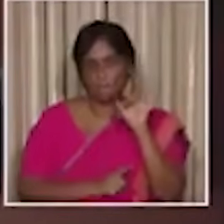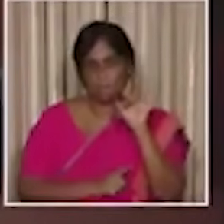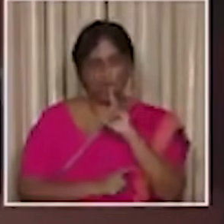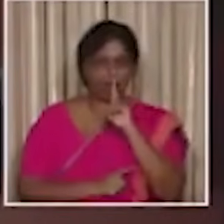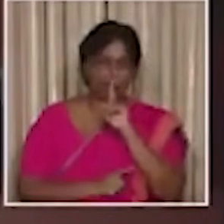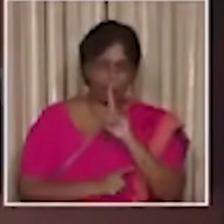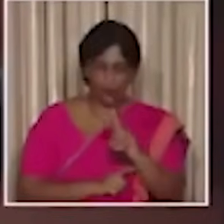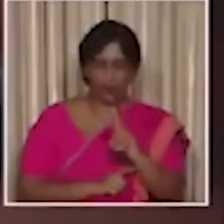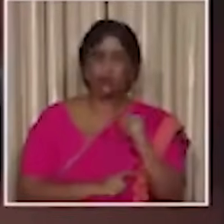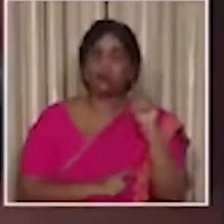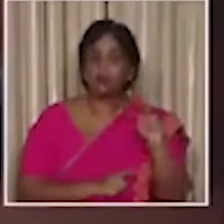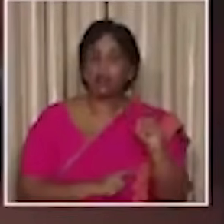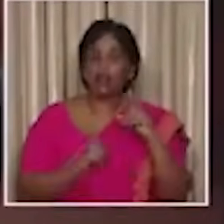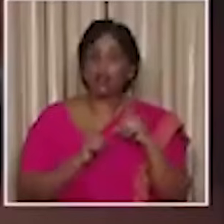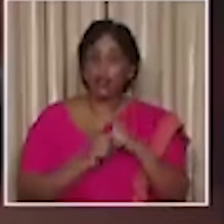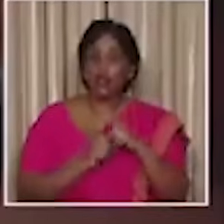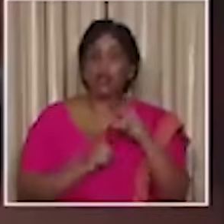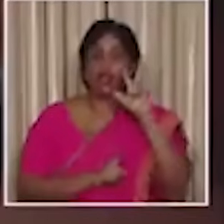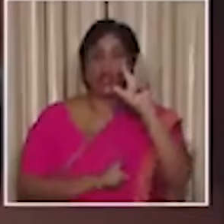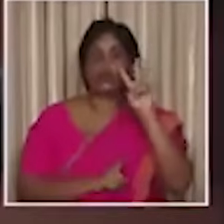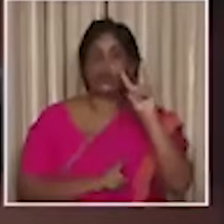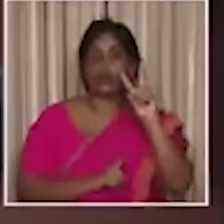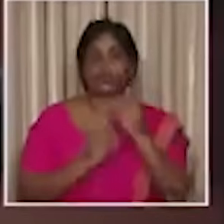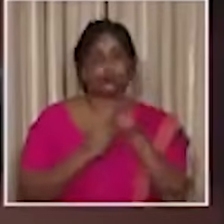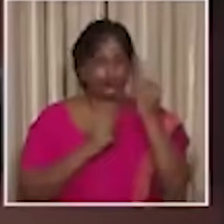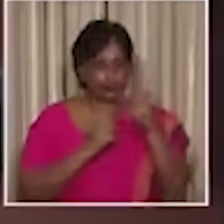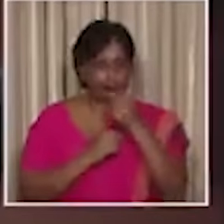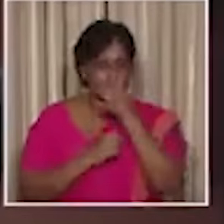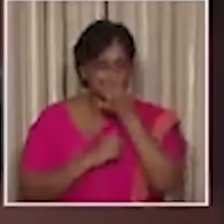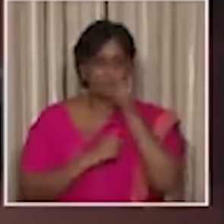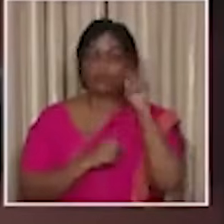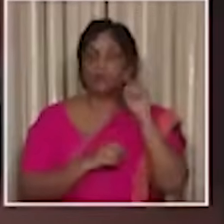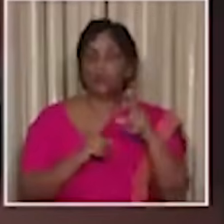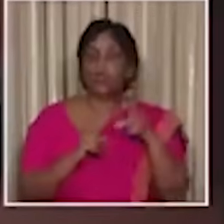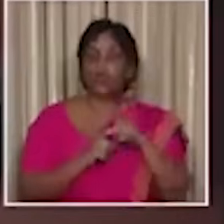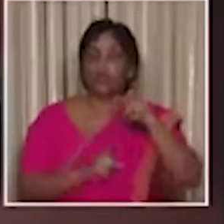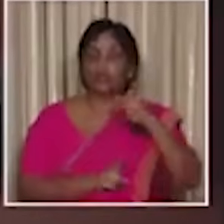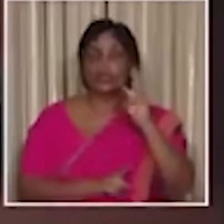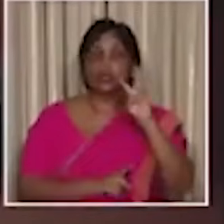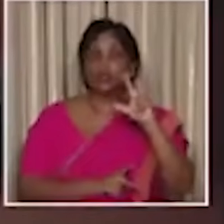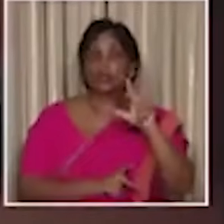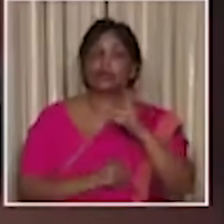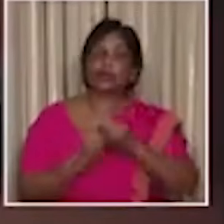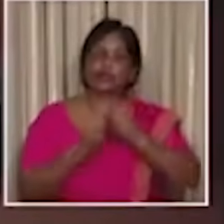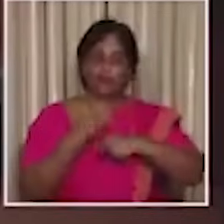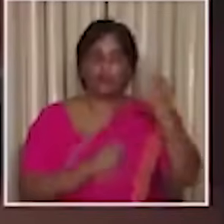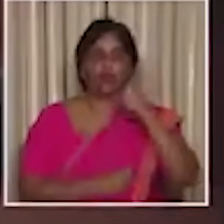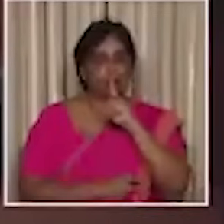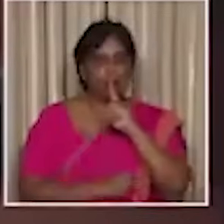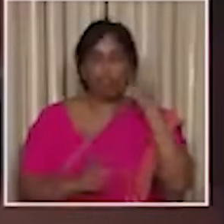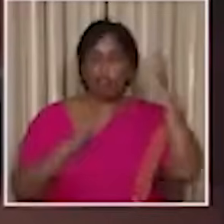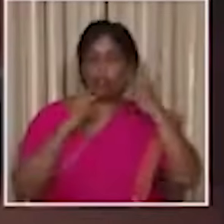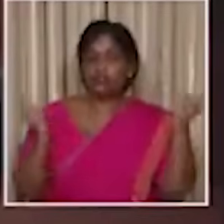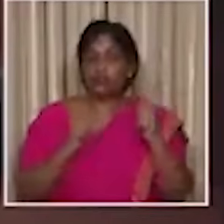කරොත් ඒ කියන්නේ ඩොලර් 82කට තමයි මේක දෙන්නේ. එතකොට එයා ඩොලර් 138ට දෙනවයි කියලා කියනවා. ලෝක